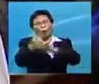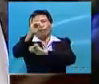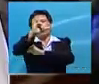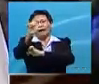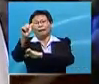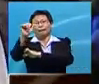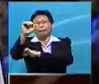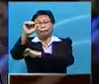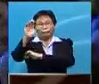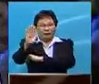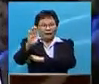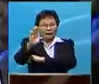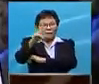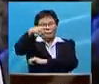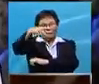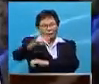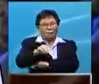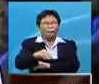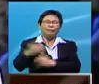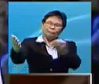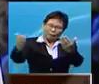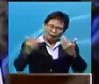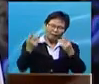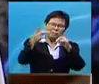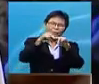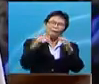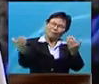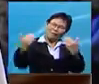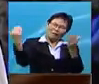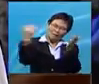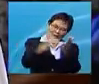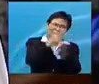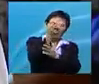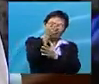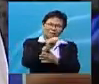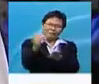Amat Berhormat Perdana Menteri kembali bersama Farhatul dan juga Syaril. Silakan.